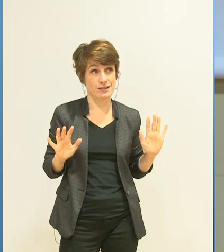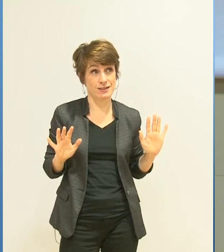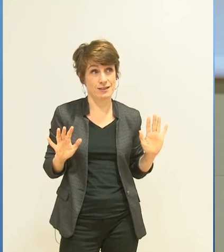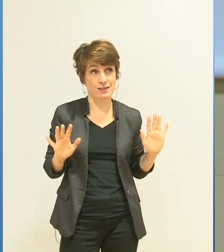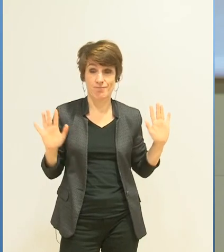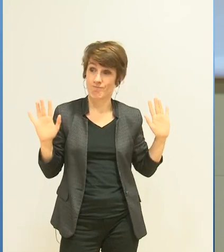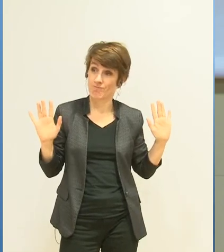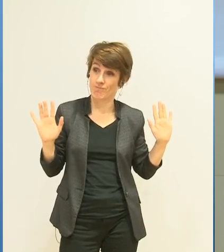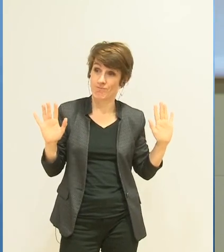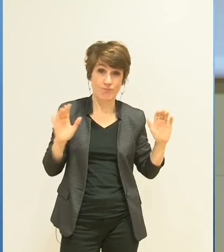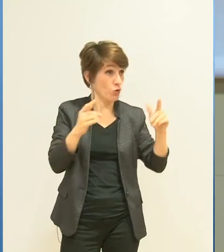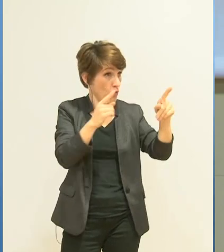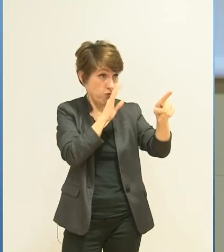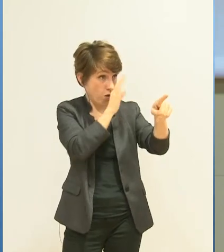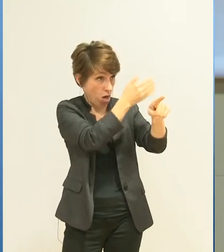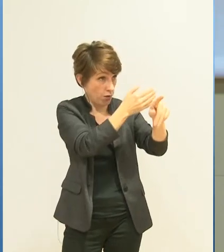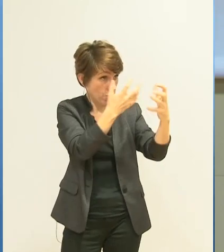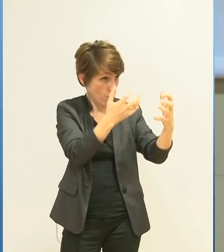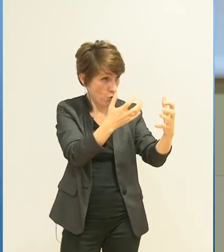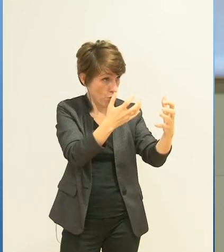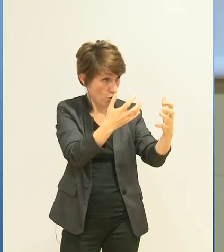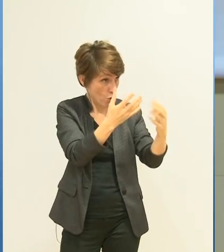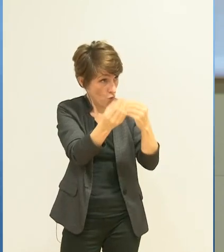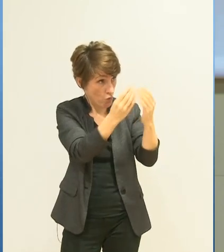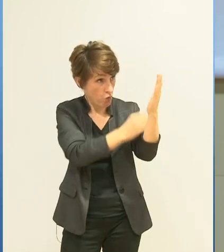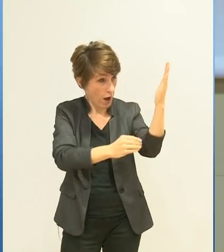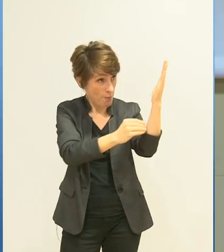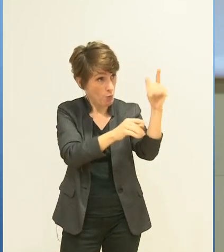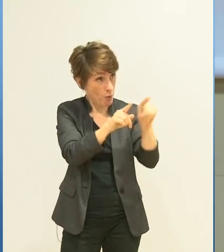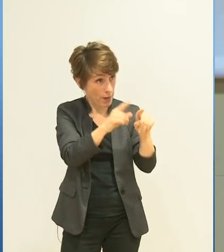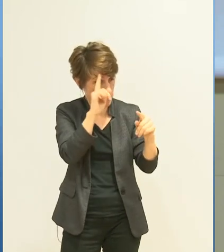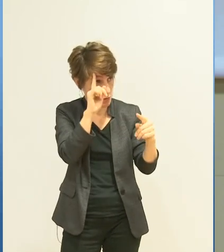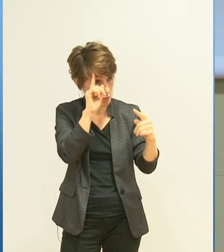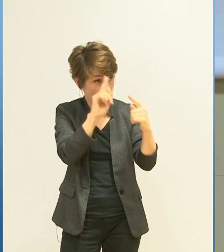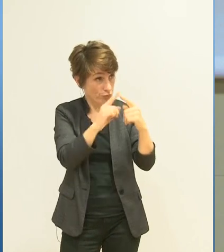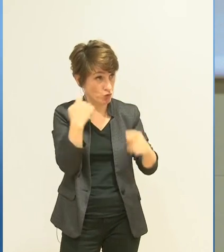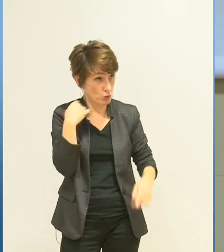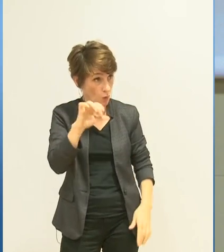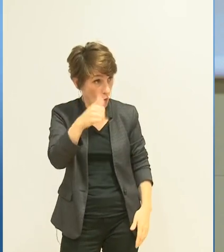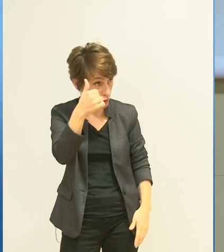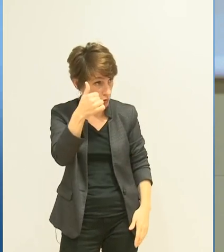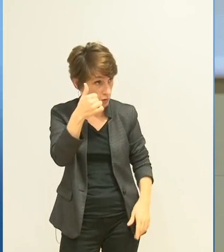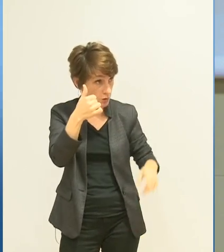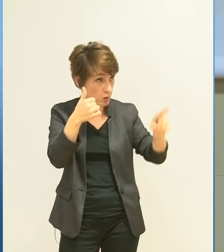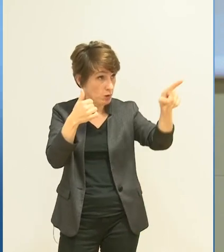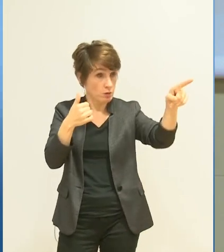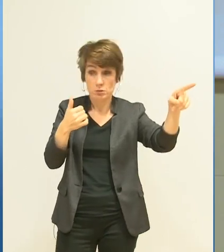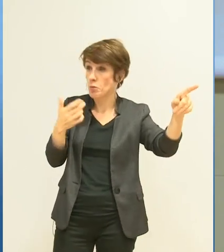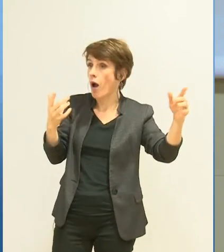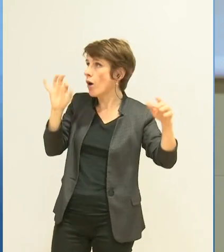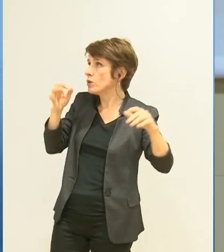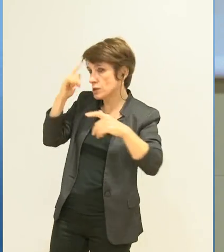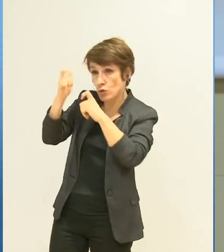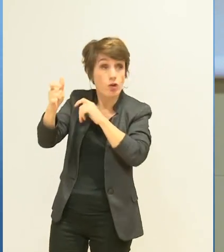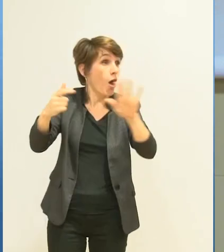fort bien donc vous voulez faire le même amendement pour la libération des roses ah ben je vous le confirme mais ça c'est